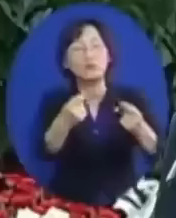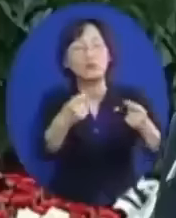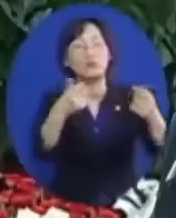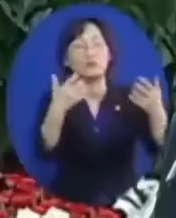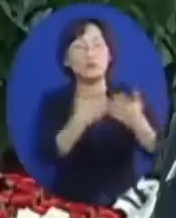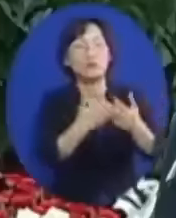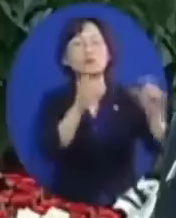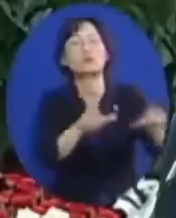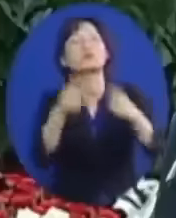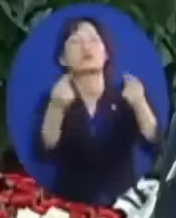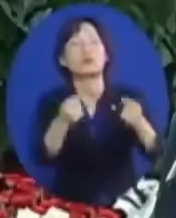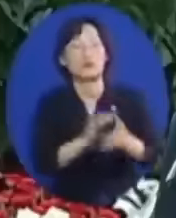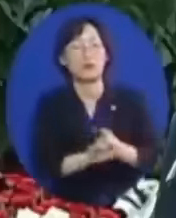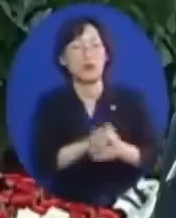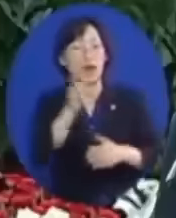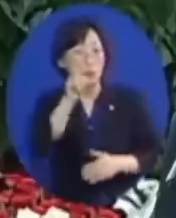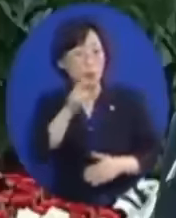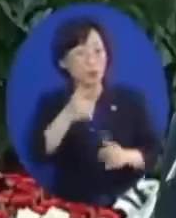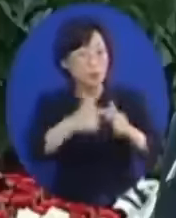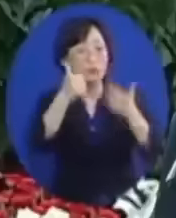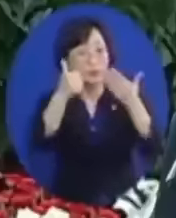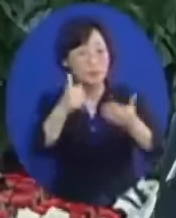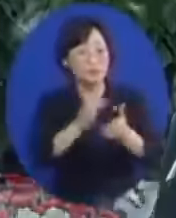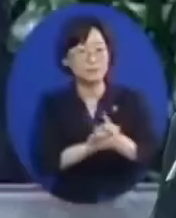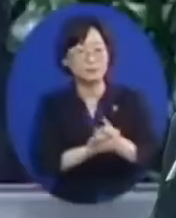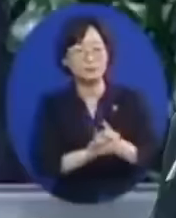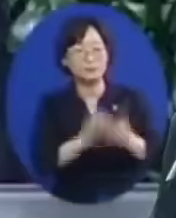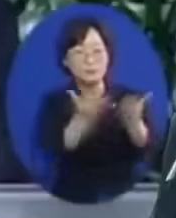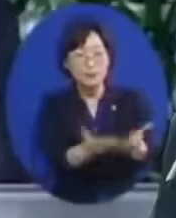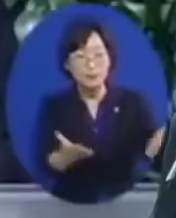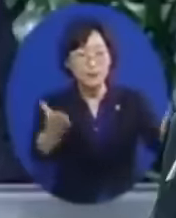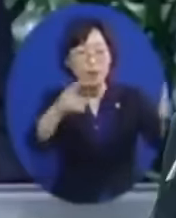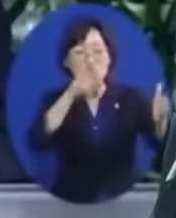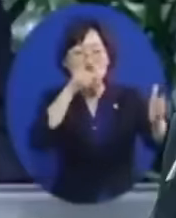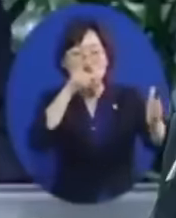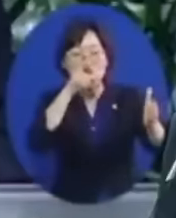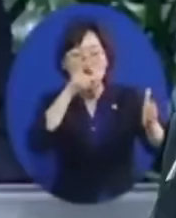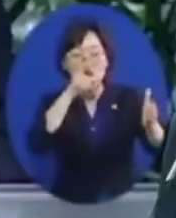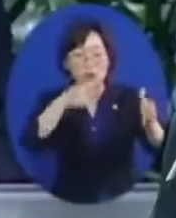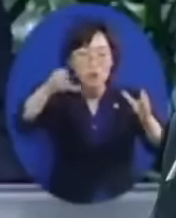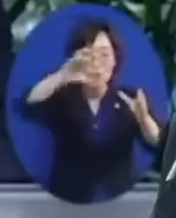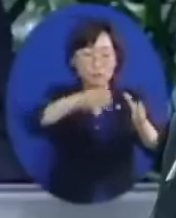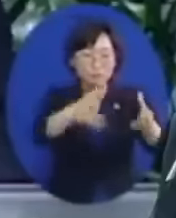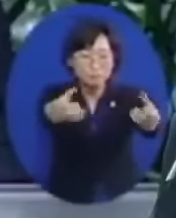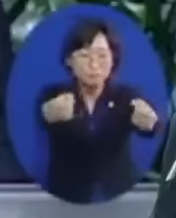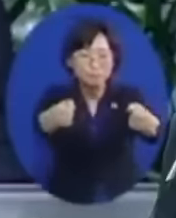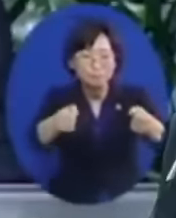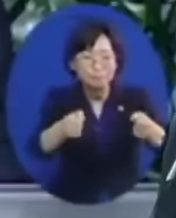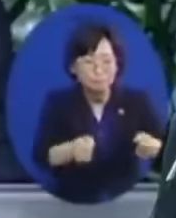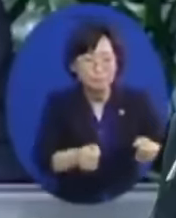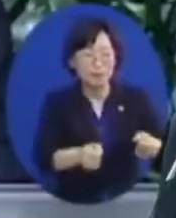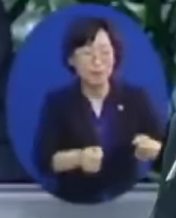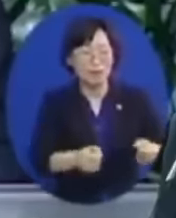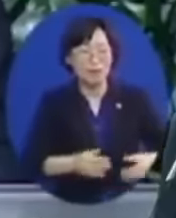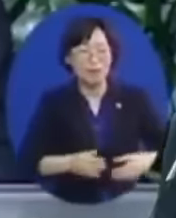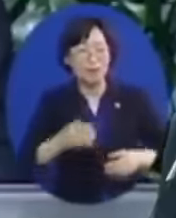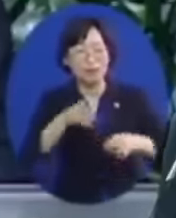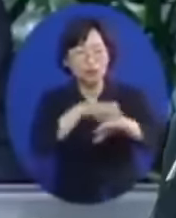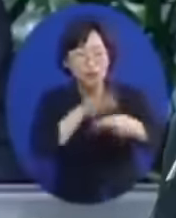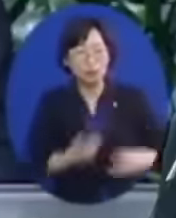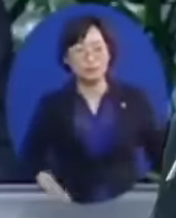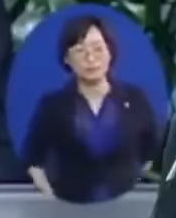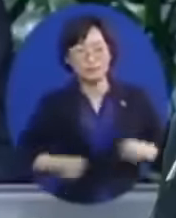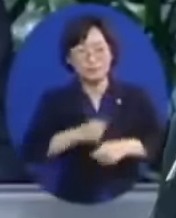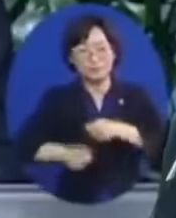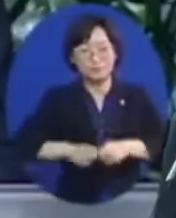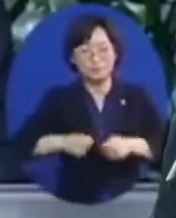삶인 것입니다. 한 번은 예수님께서 대야에 물을 떠서 허리에 다우를 칠게 묶고 제자들을 전부 줄 세워서 앞에